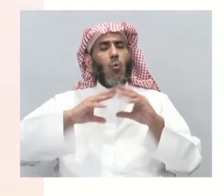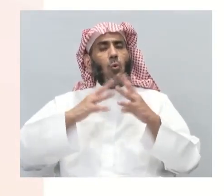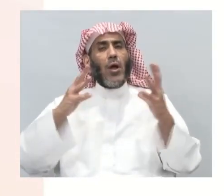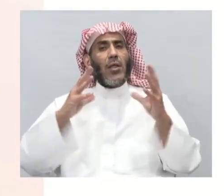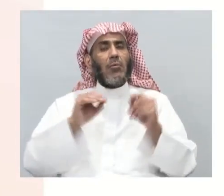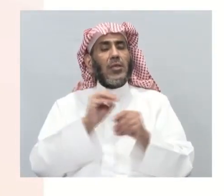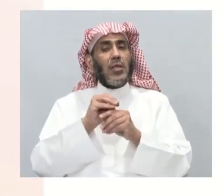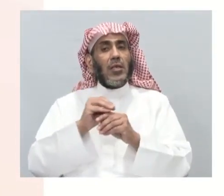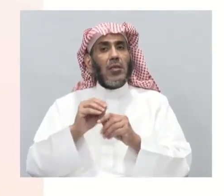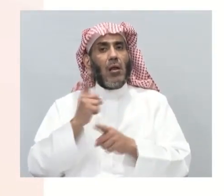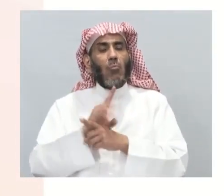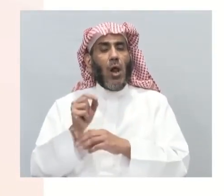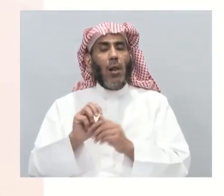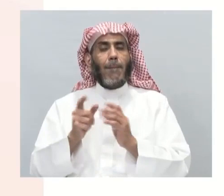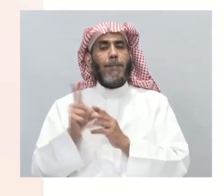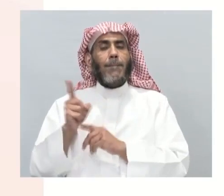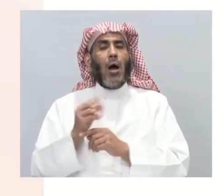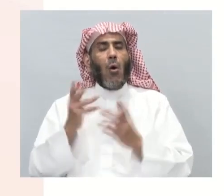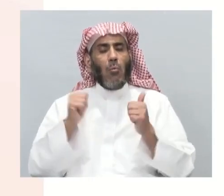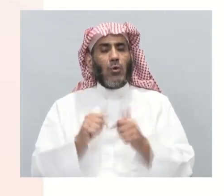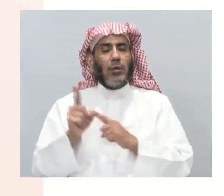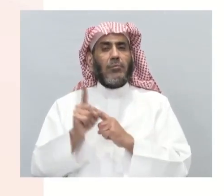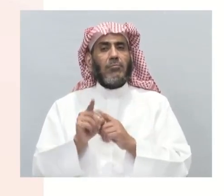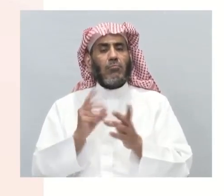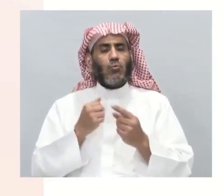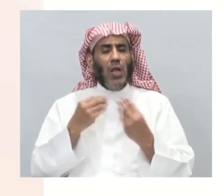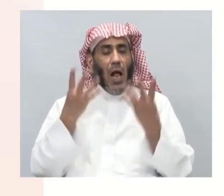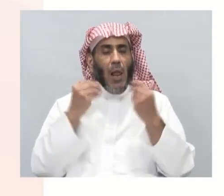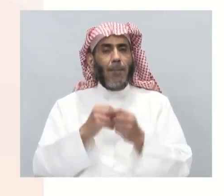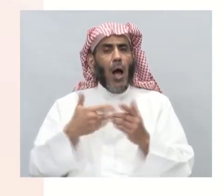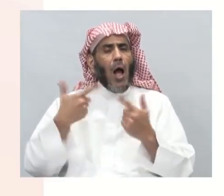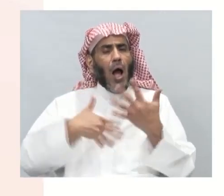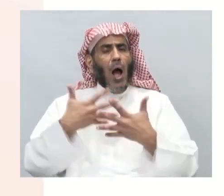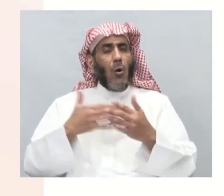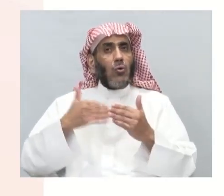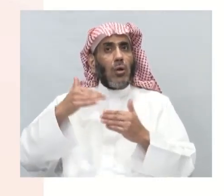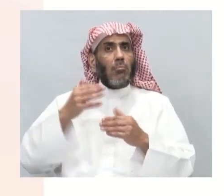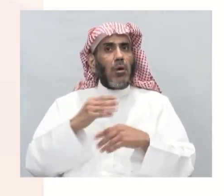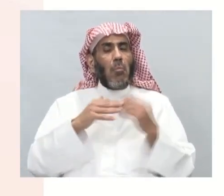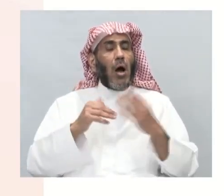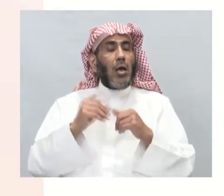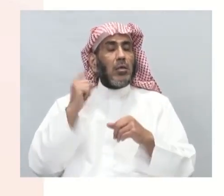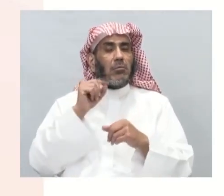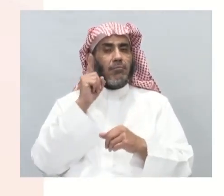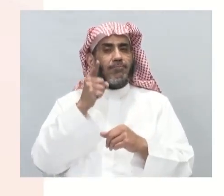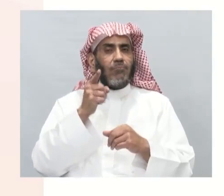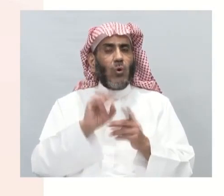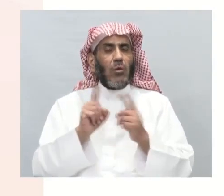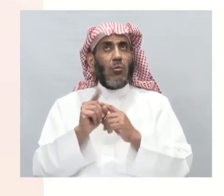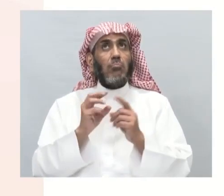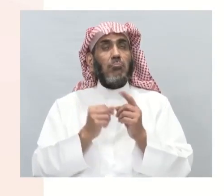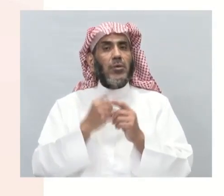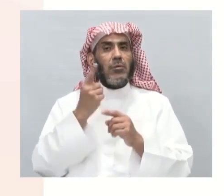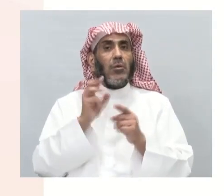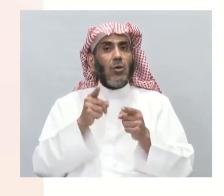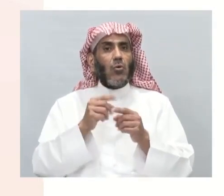المعلم فسا شير اليها سريعا او المتعلم يقول حاول ان تنمي مهارات الاستماع لديك وهذه مساله باذن الله تعالى